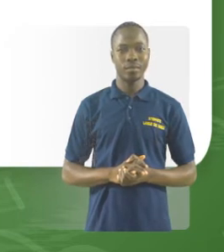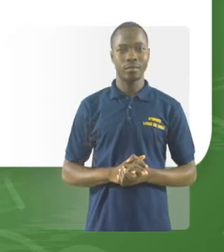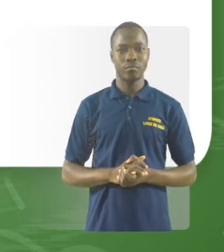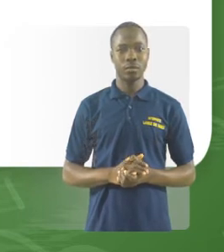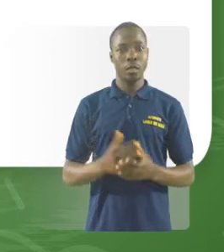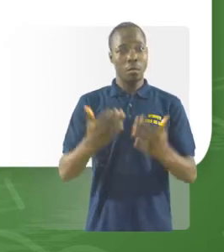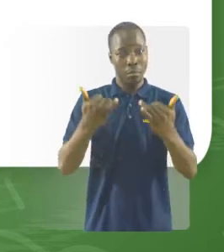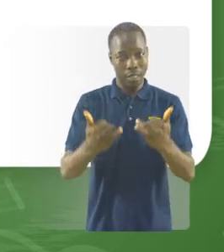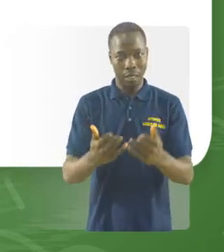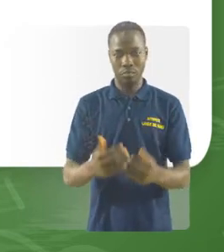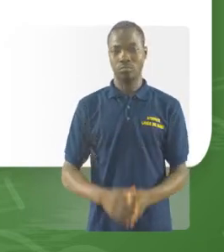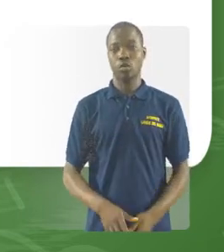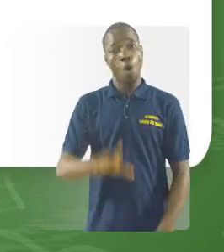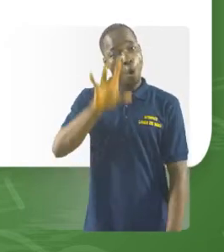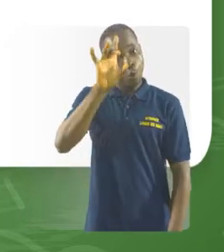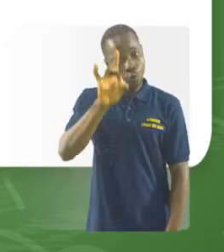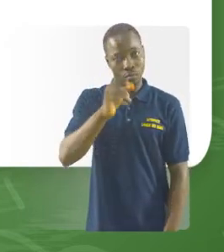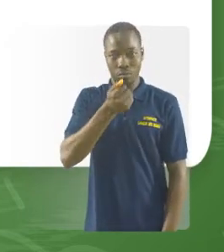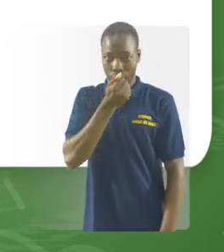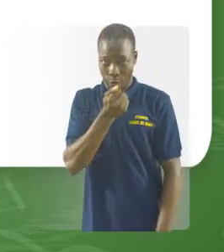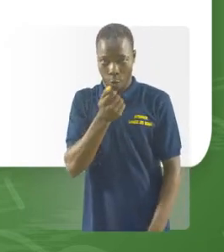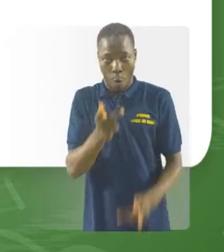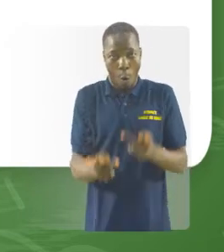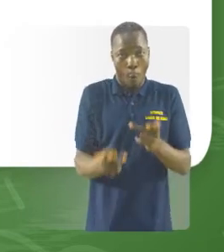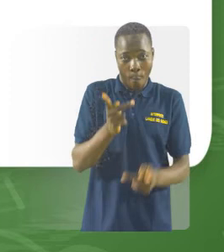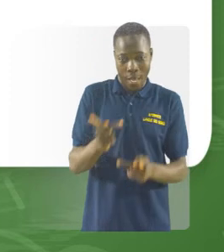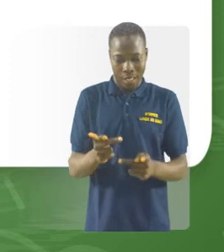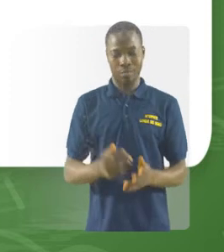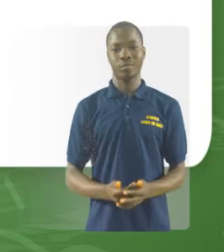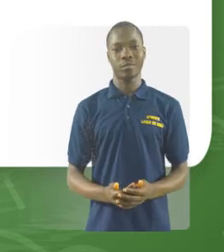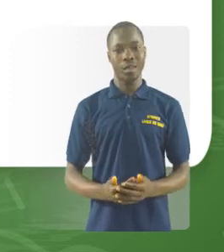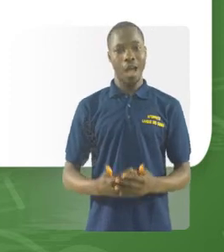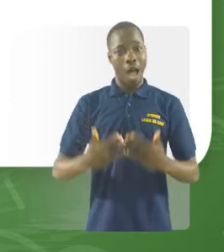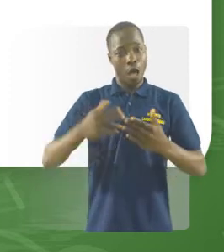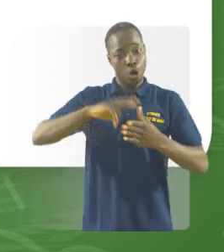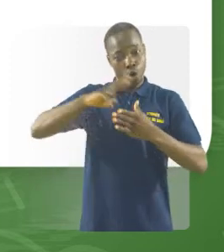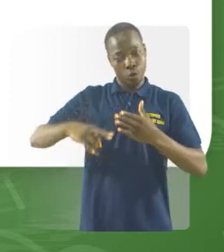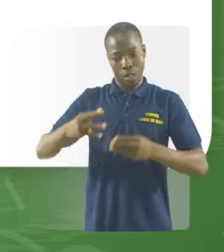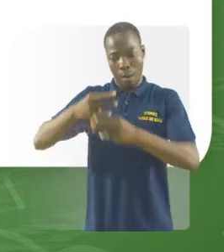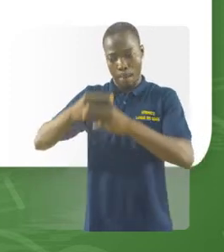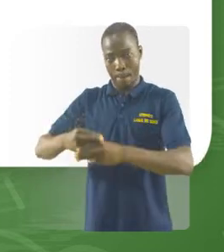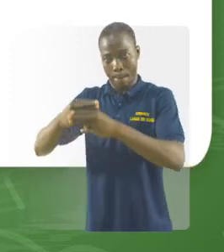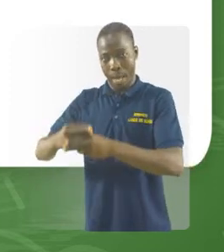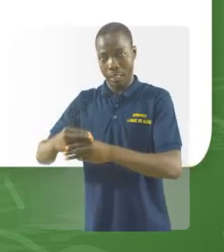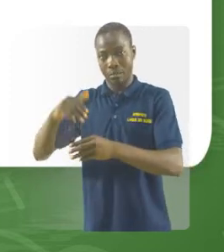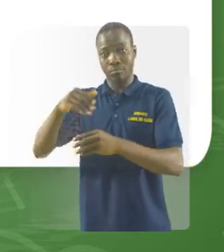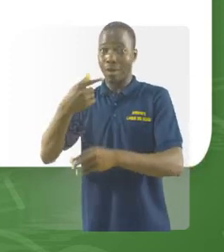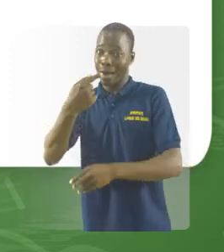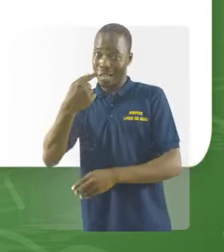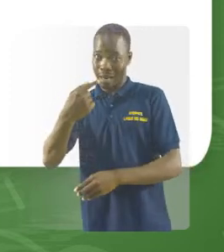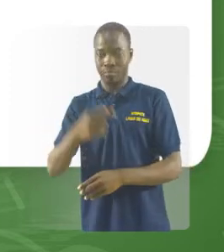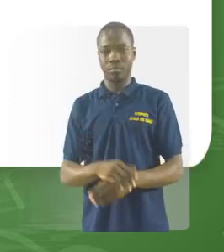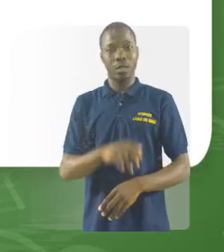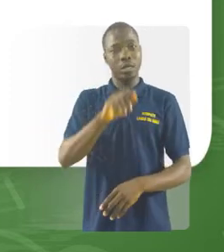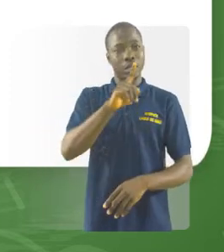On a pesé 8 téléphones portables et obtenu les masses suivantes en grammes.